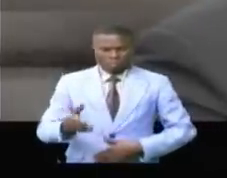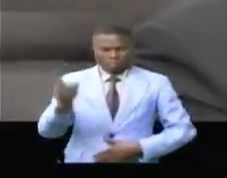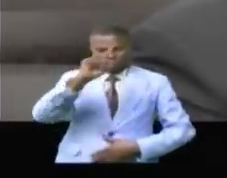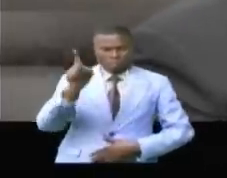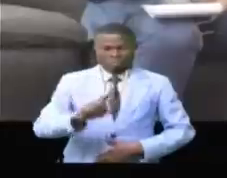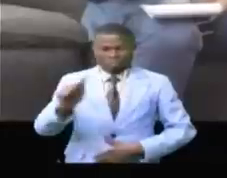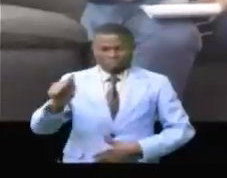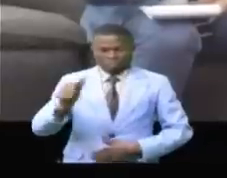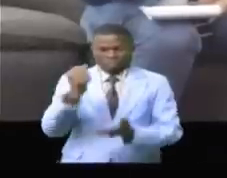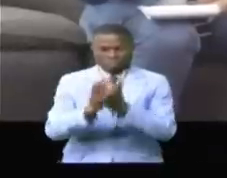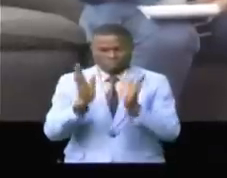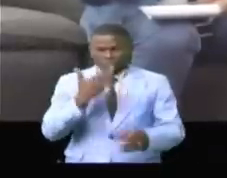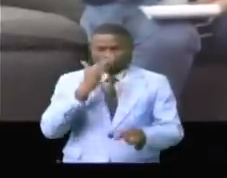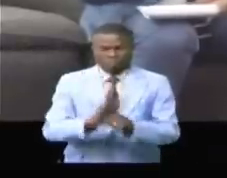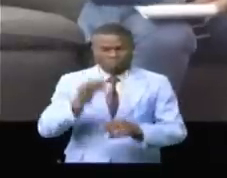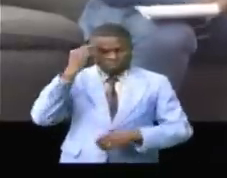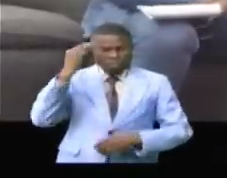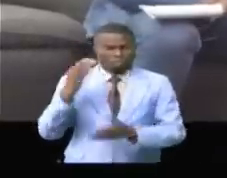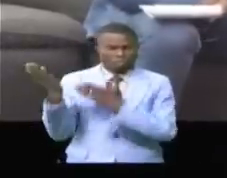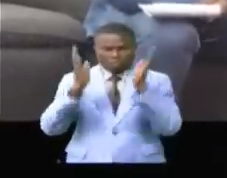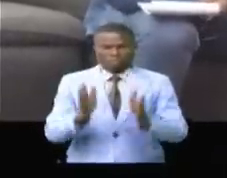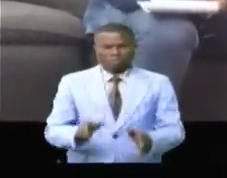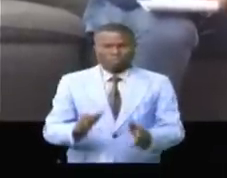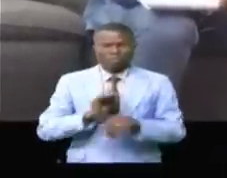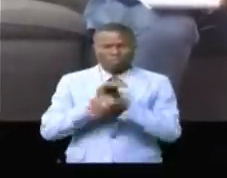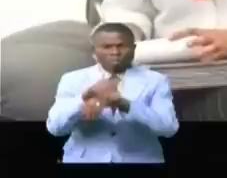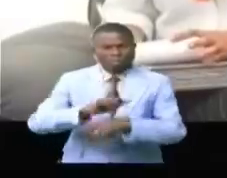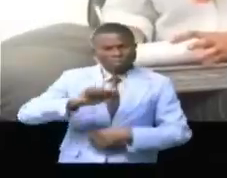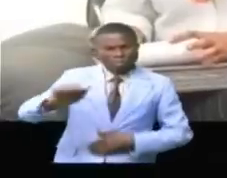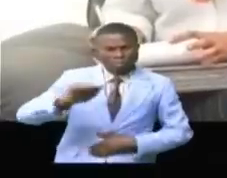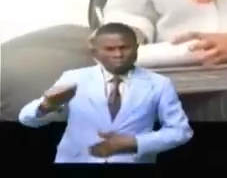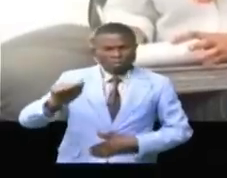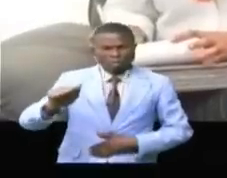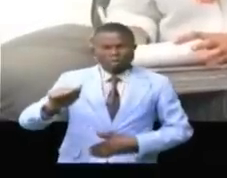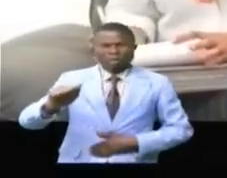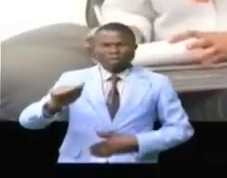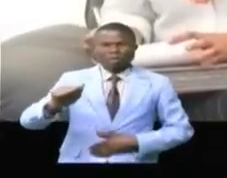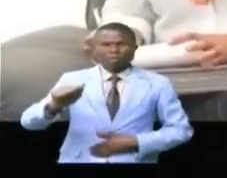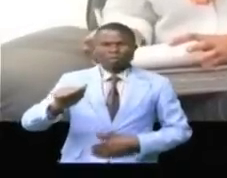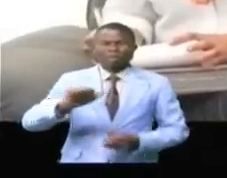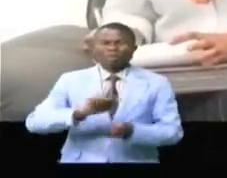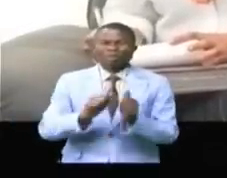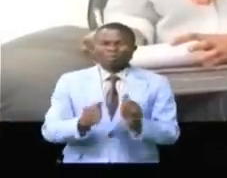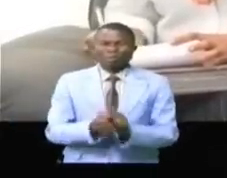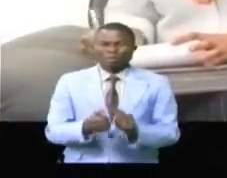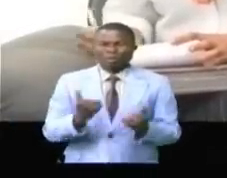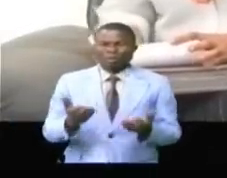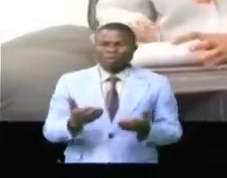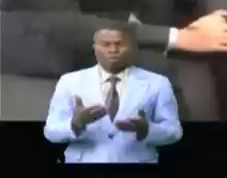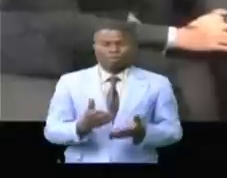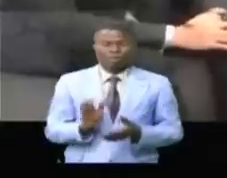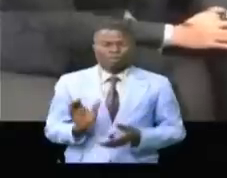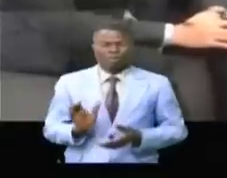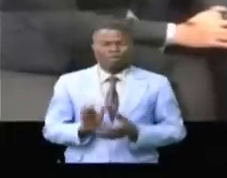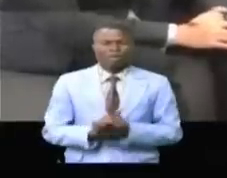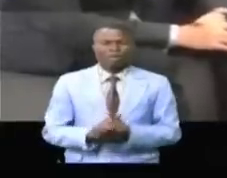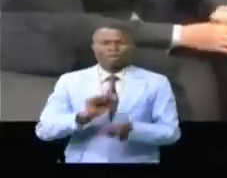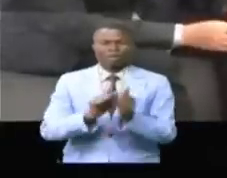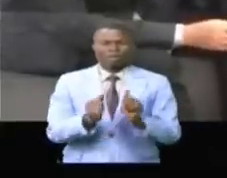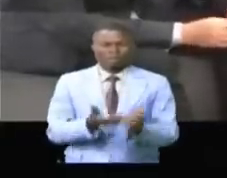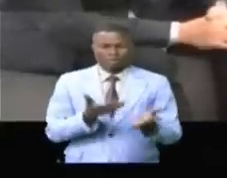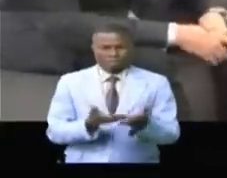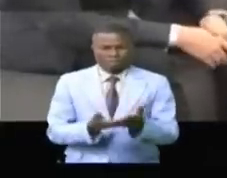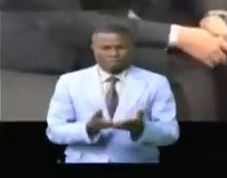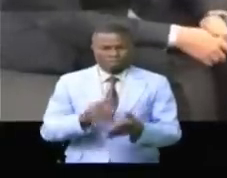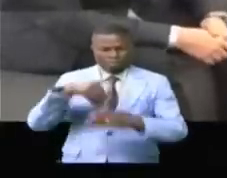Bin a rassuré le ministre de Transport de son implication personnelle pour le retrait à l'amiable de la firme privée chinoise WeTech